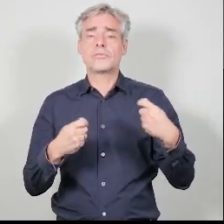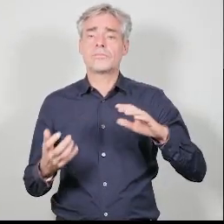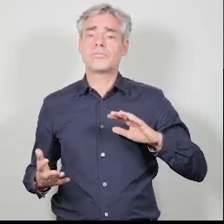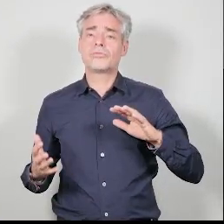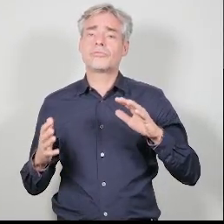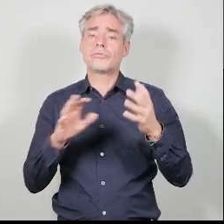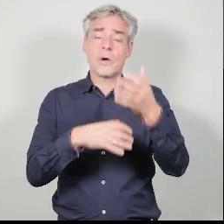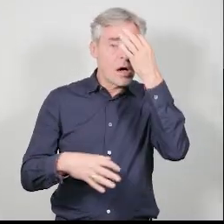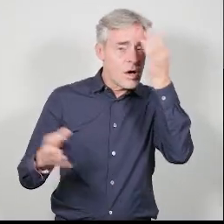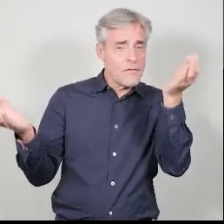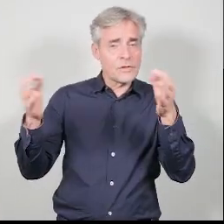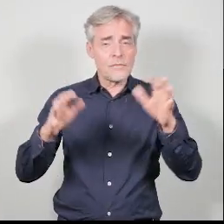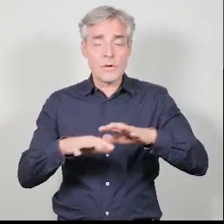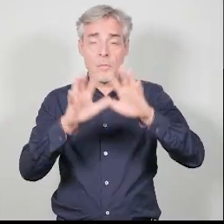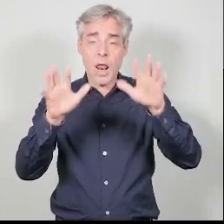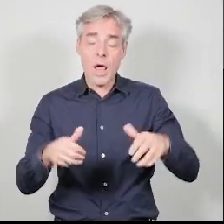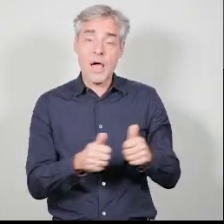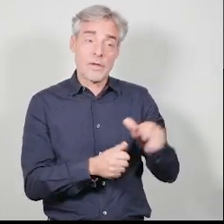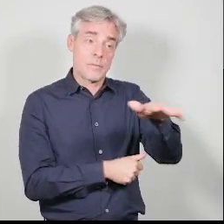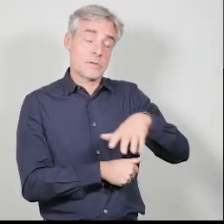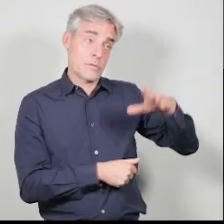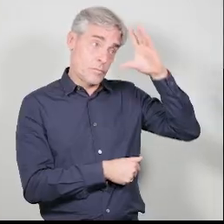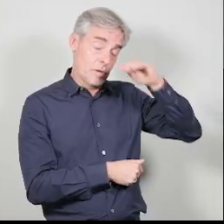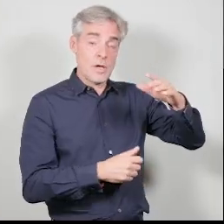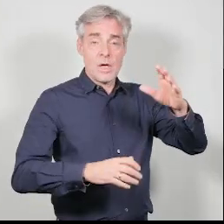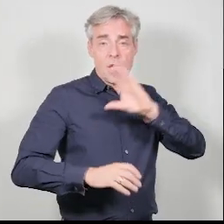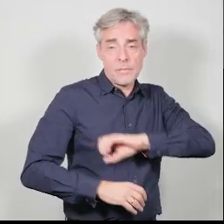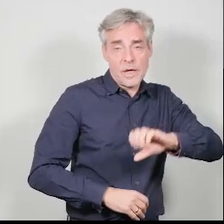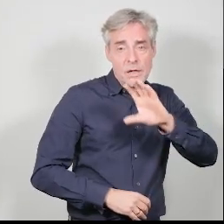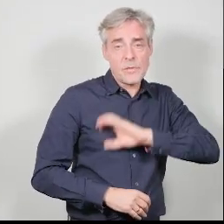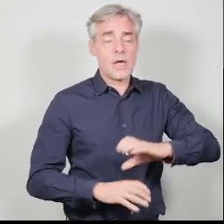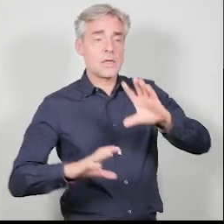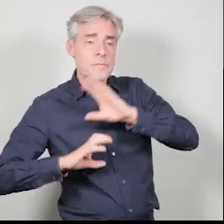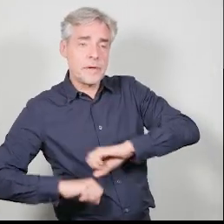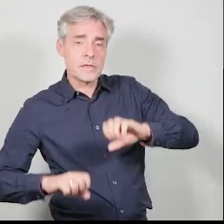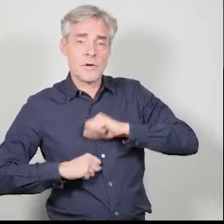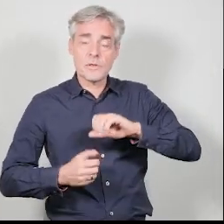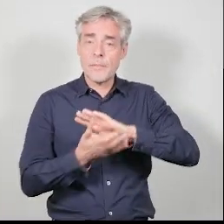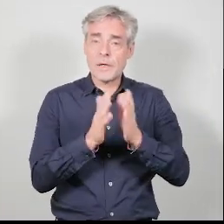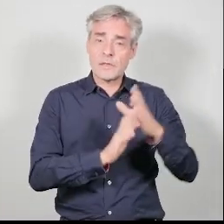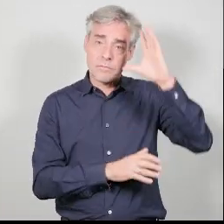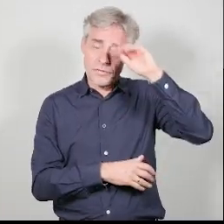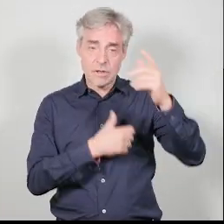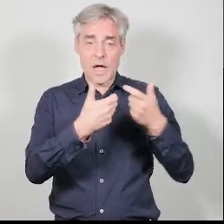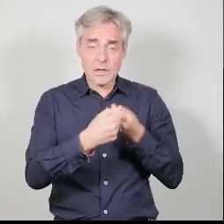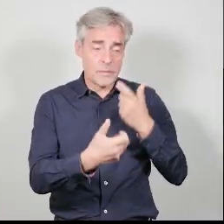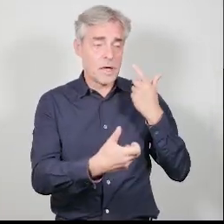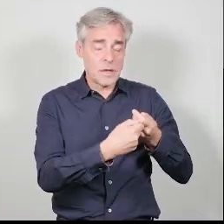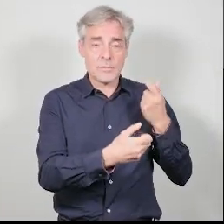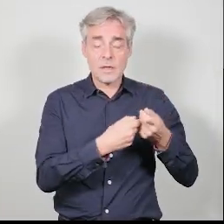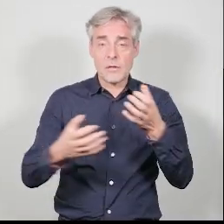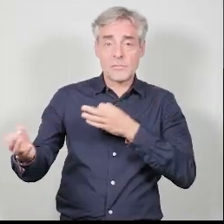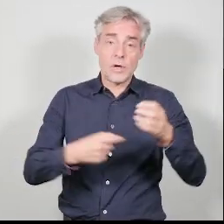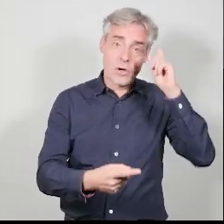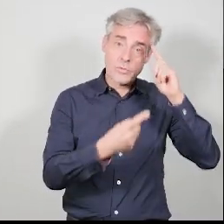extrêmement inventif, avec des professionnels qui expérimentent et qui adaptent leurs pratiques en permanence pour mieux répondre aux besoins des